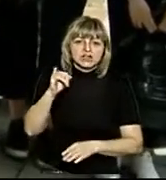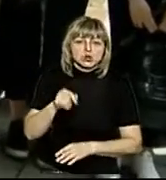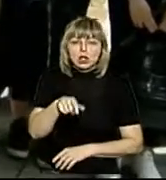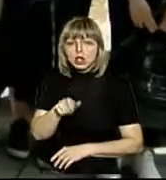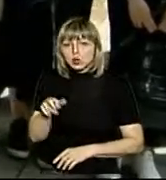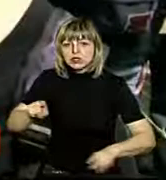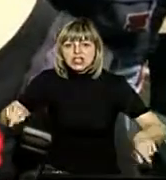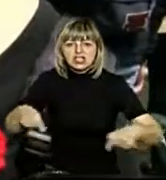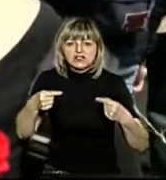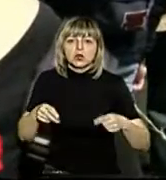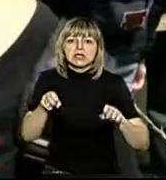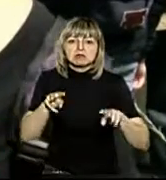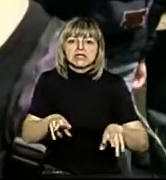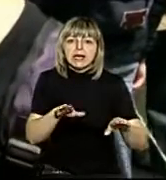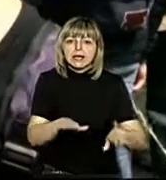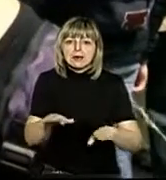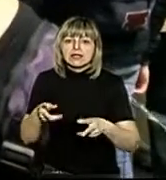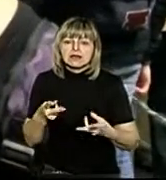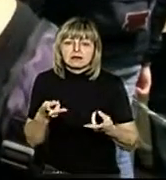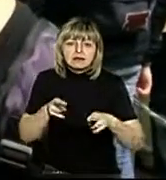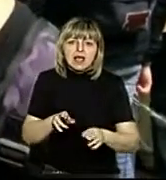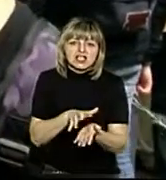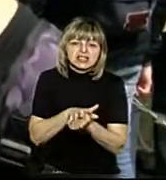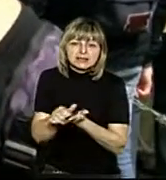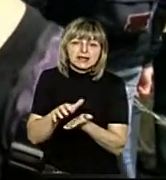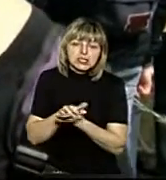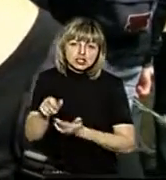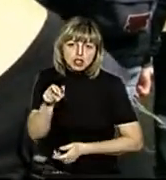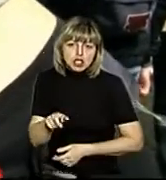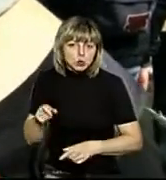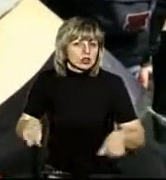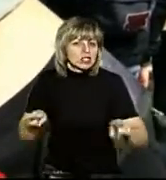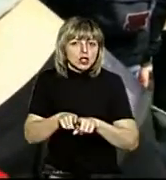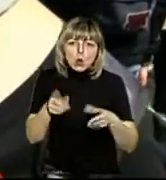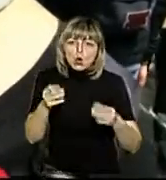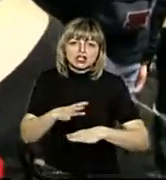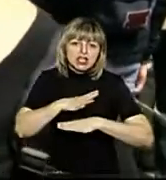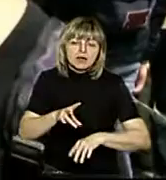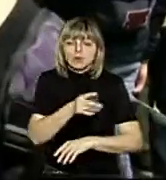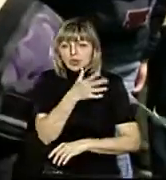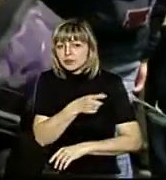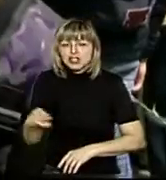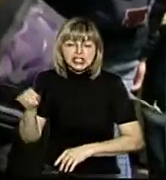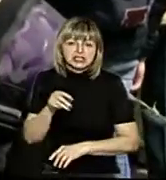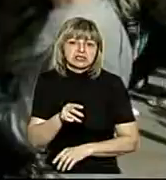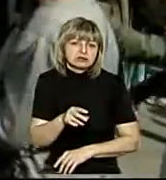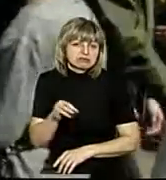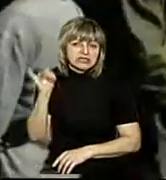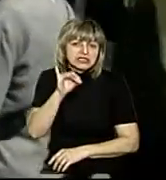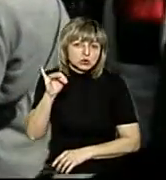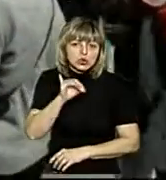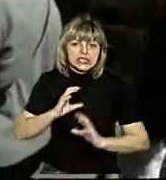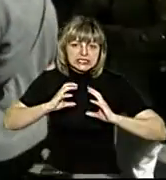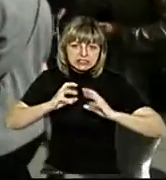людства створення спеціальних місць для знищення людей. Такого ще не було за жодної історії світу.